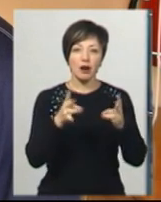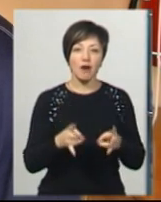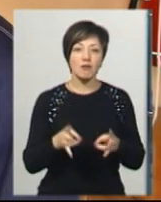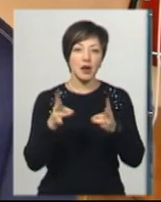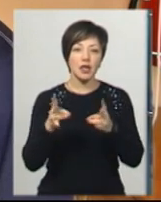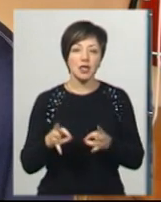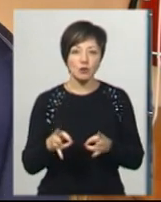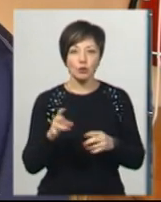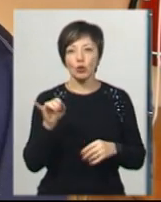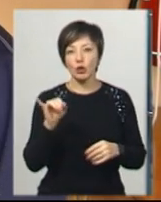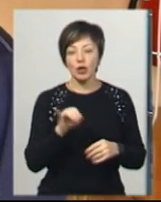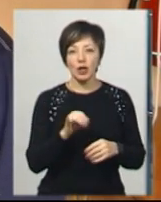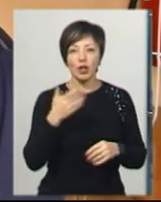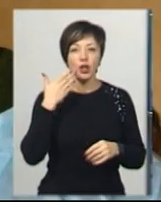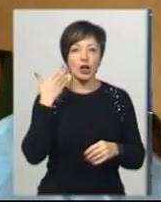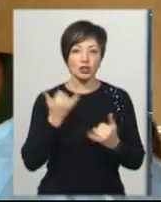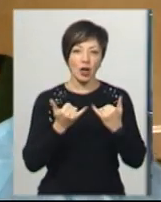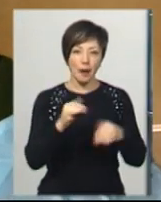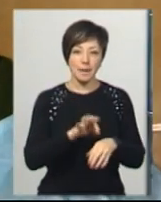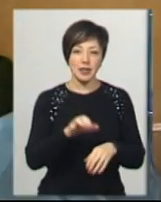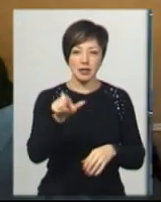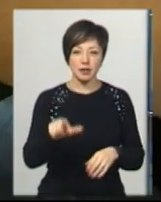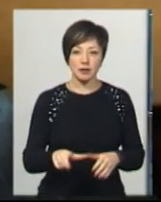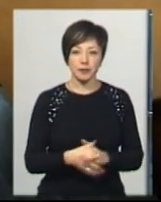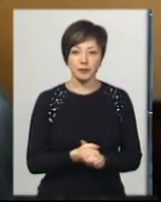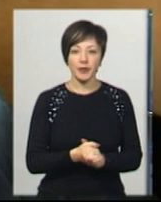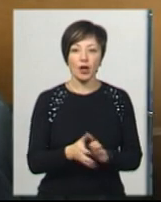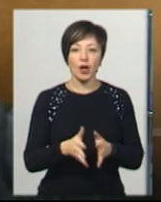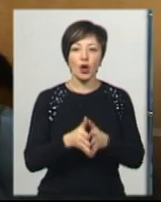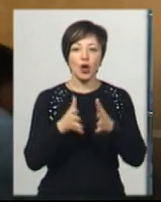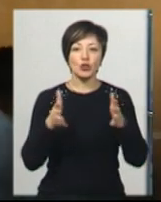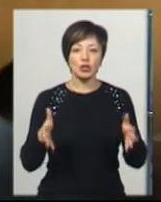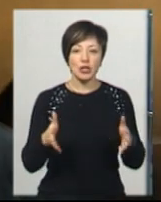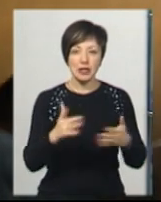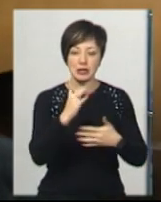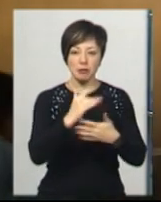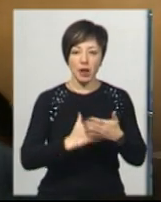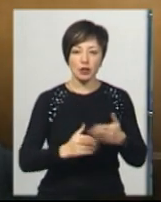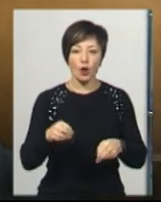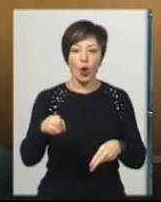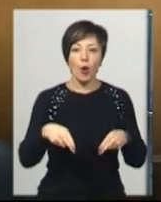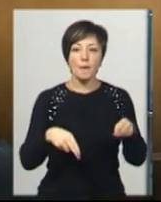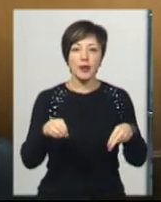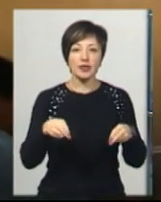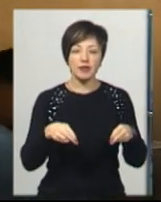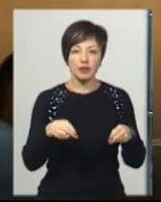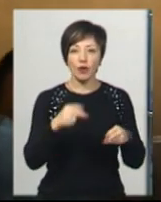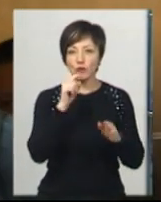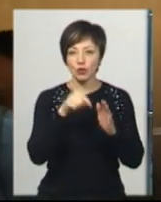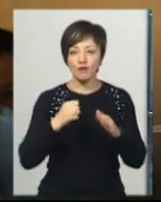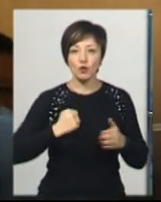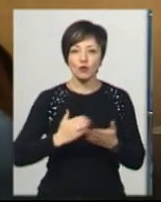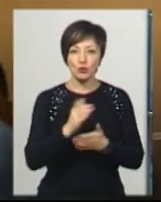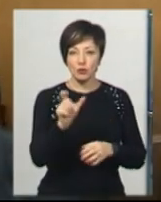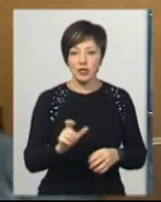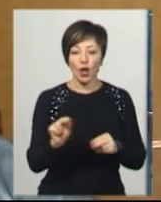травматизму і легше для пацієнта. Розширити спектр оперативних втручань для військовослужбовців, які служать в нас